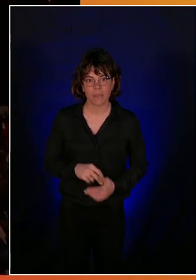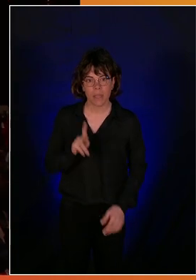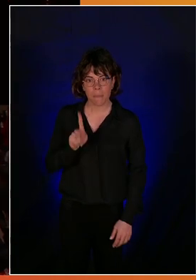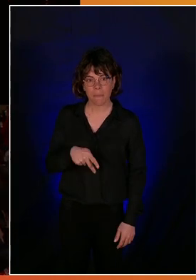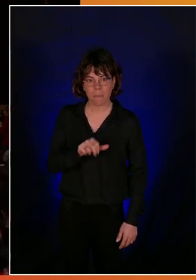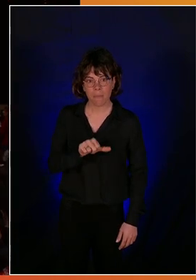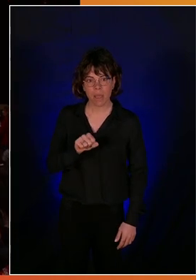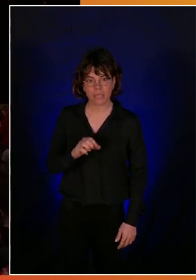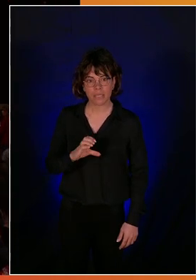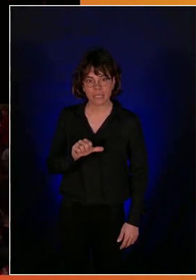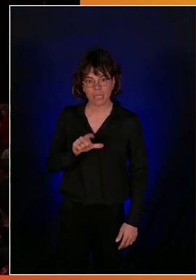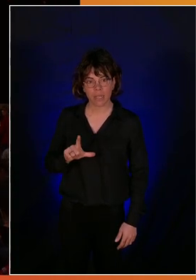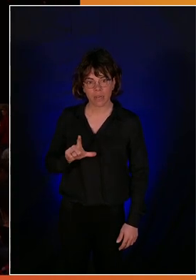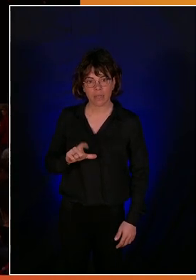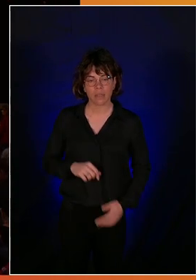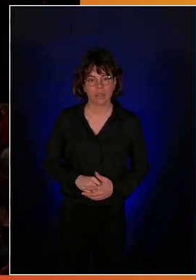Pascal Deguise,